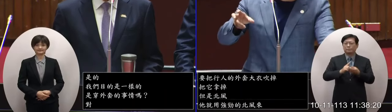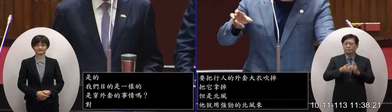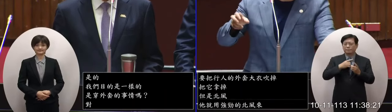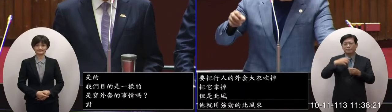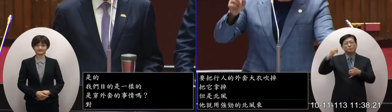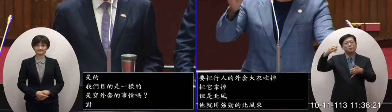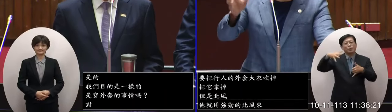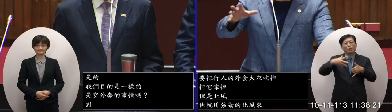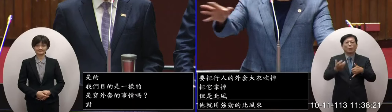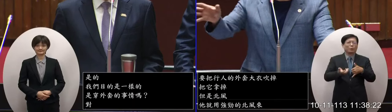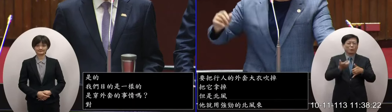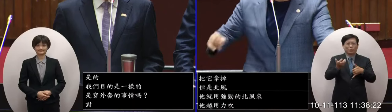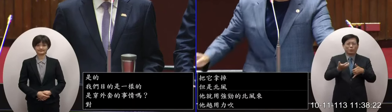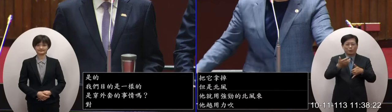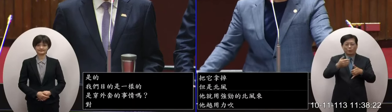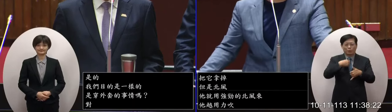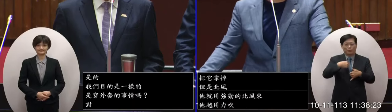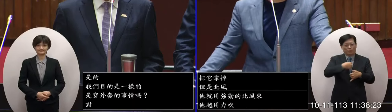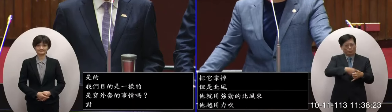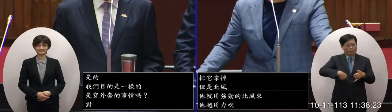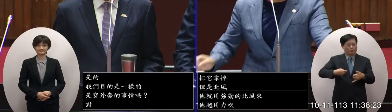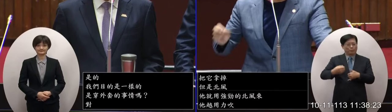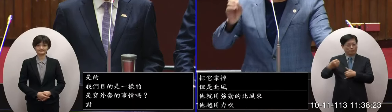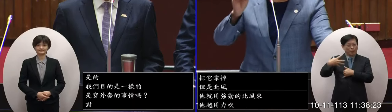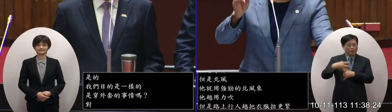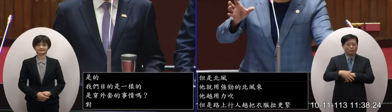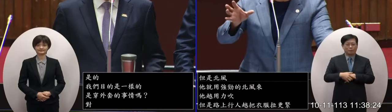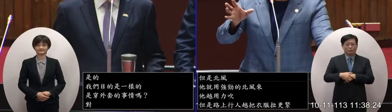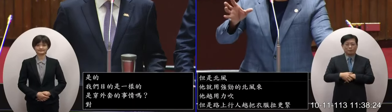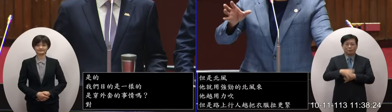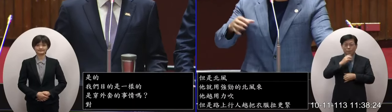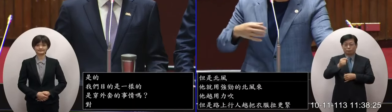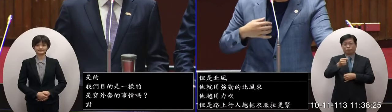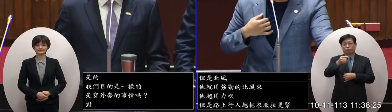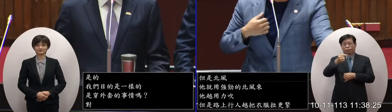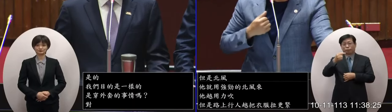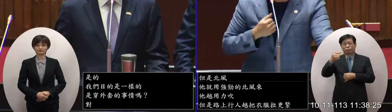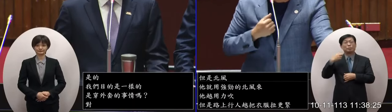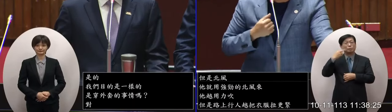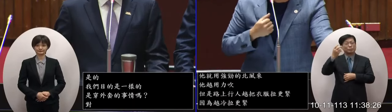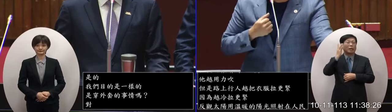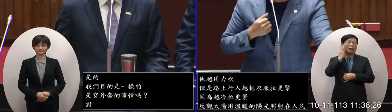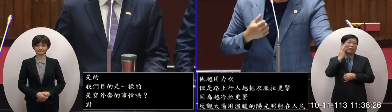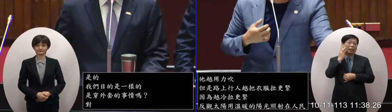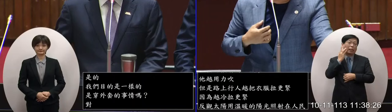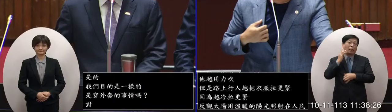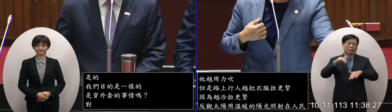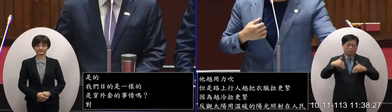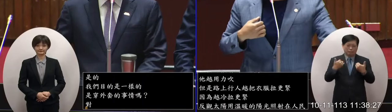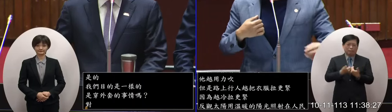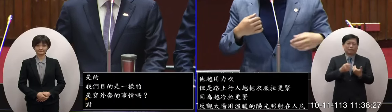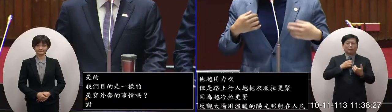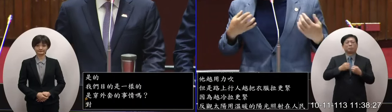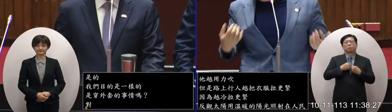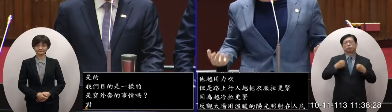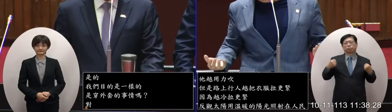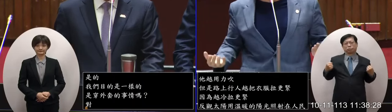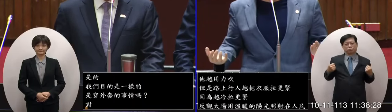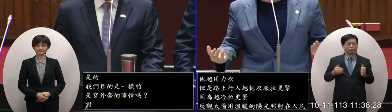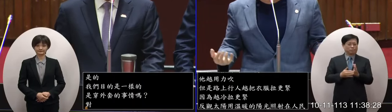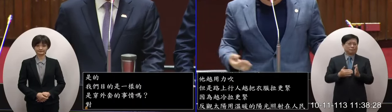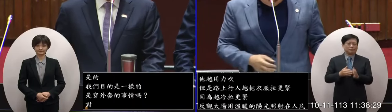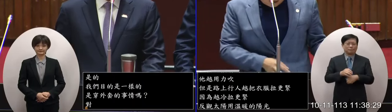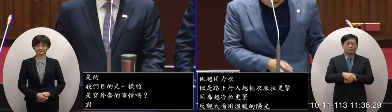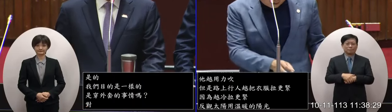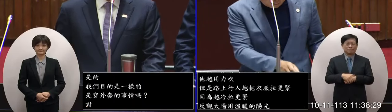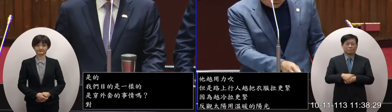温暖的阳光照射在人民的身上，那阳光越是越强烈，他越觉得炎热，反倒是这样子他把外套给脱